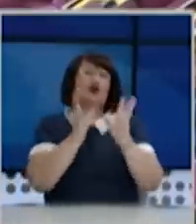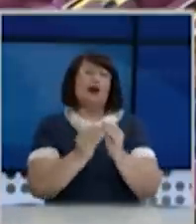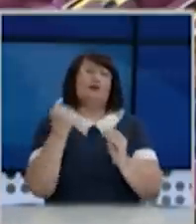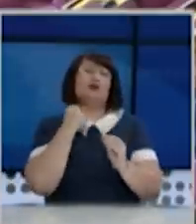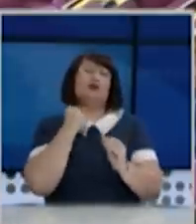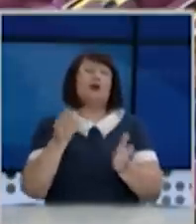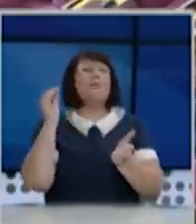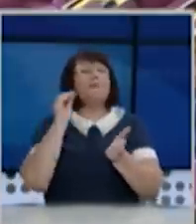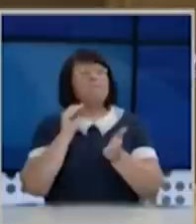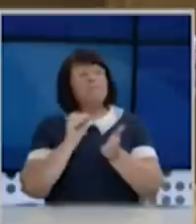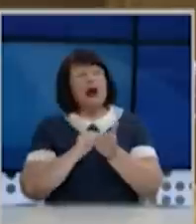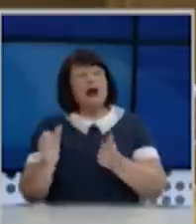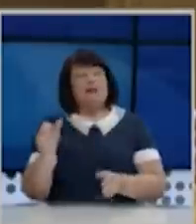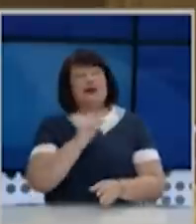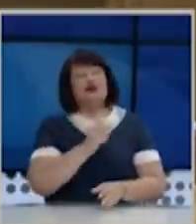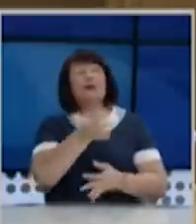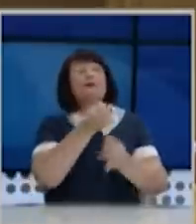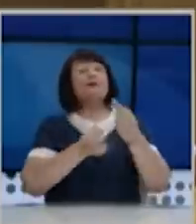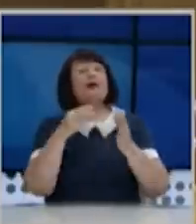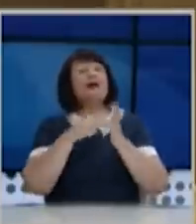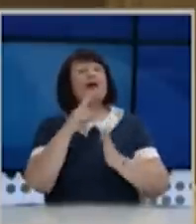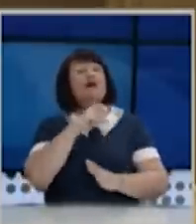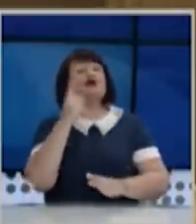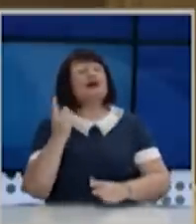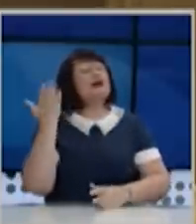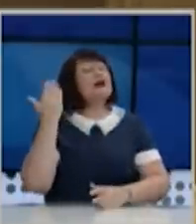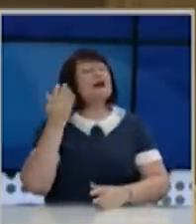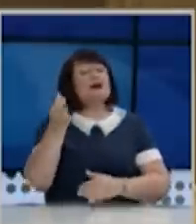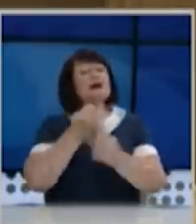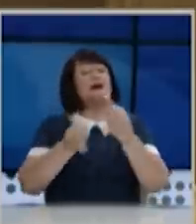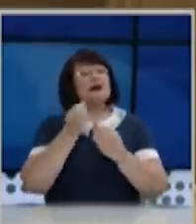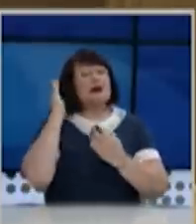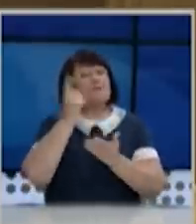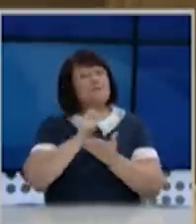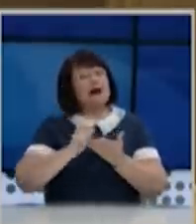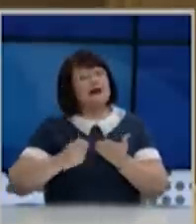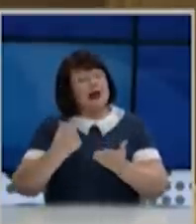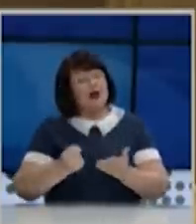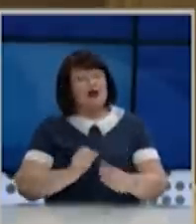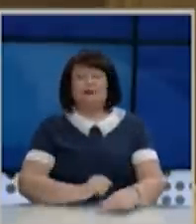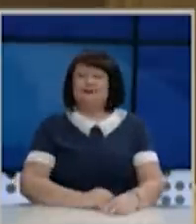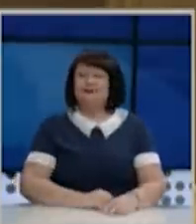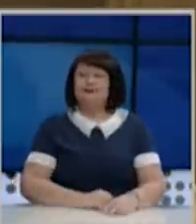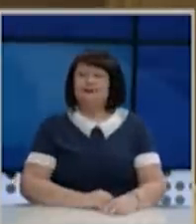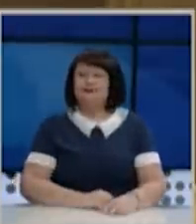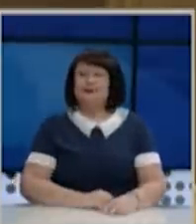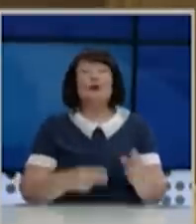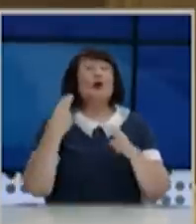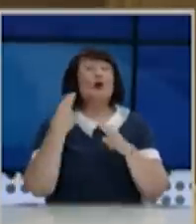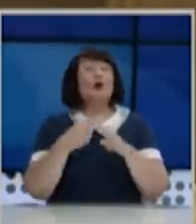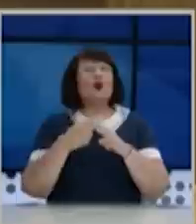και ξαναγυρίζουμε. Τι λέγατε τότε το 21, έχει γίνει, τα έχω από τα πρακτικά της Βουλής. Εξαιρετική πρότυπη